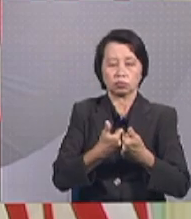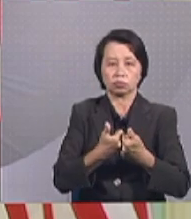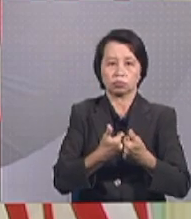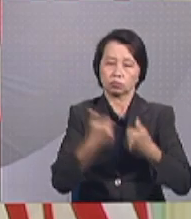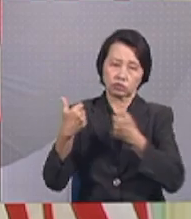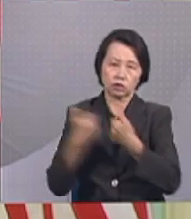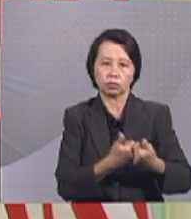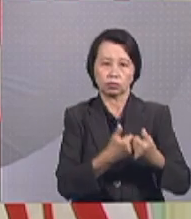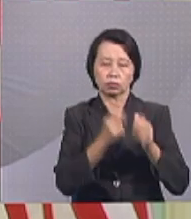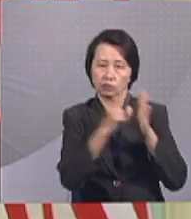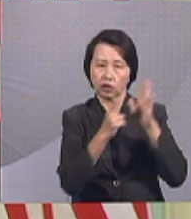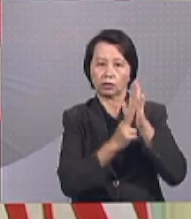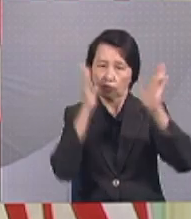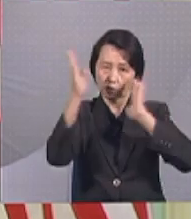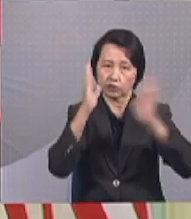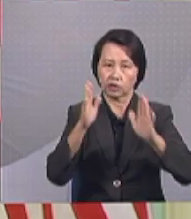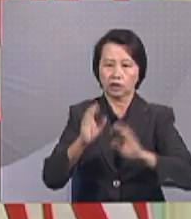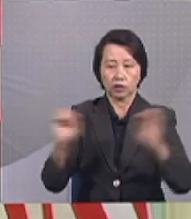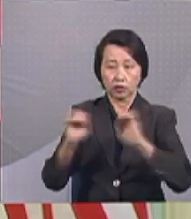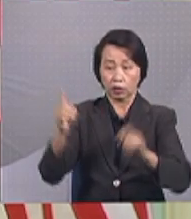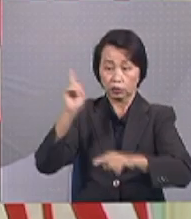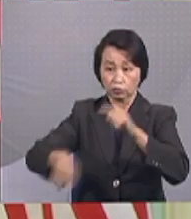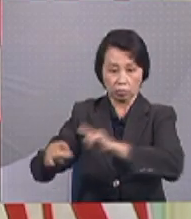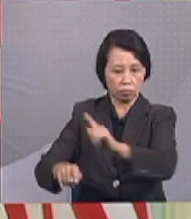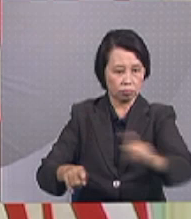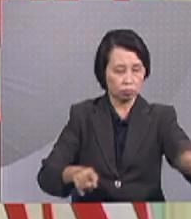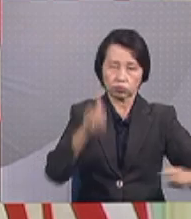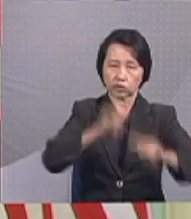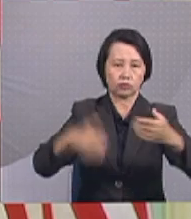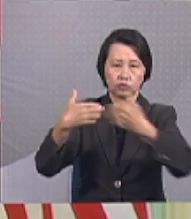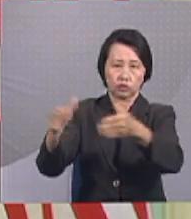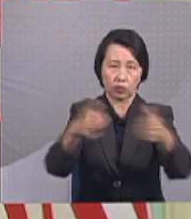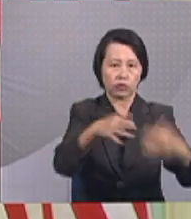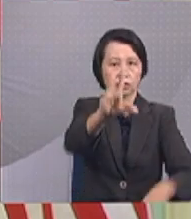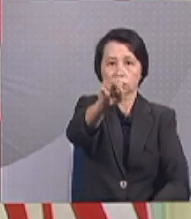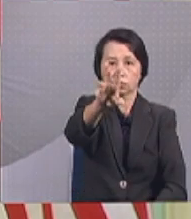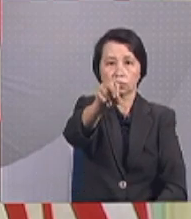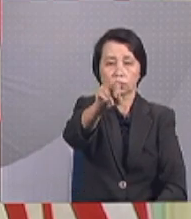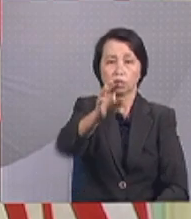kepada undang-undang negara kita dan tidak ada sekolah pun yang dibenarkan dibuka.